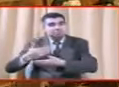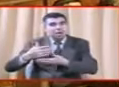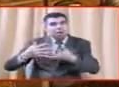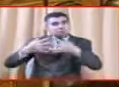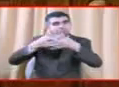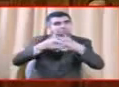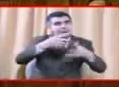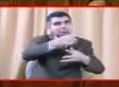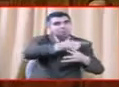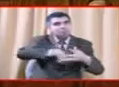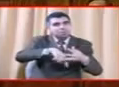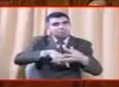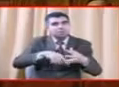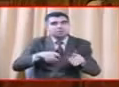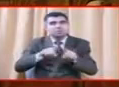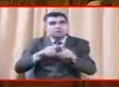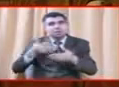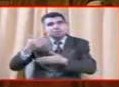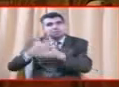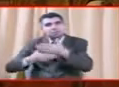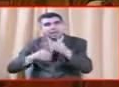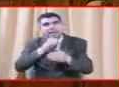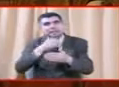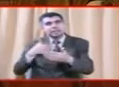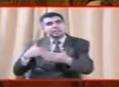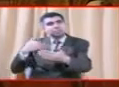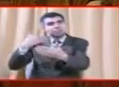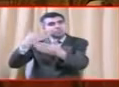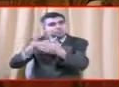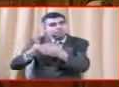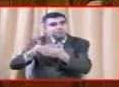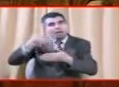ما بين البلدين ولا العلاقات التاريخية ما بين الشعبين.